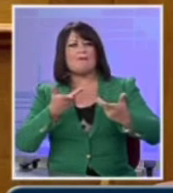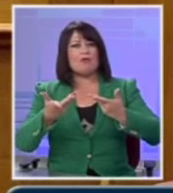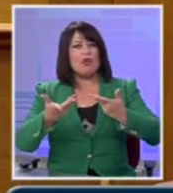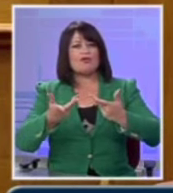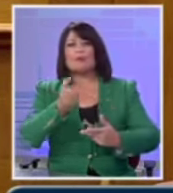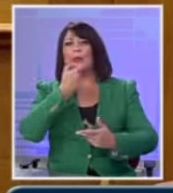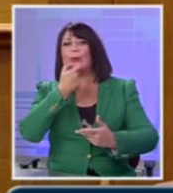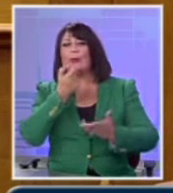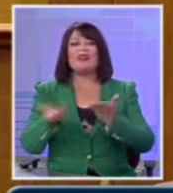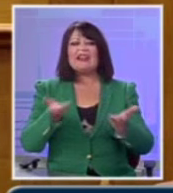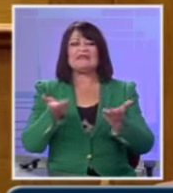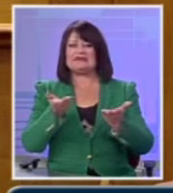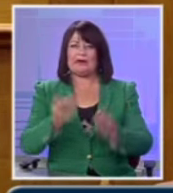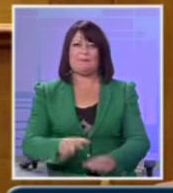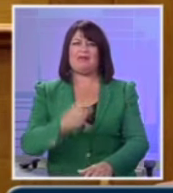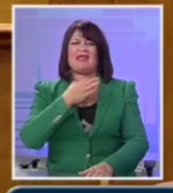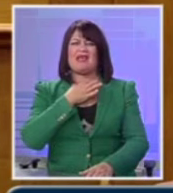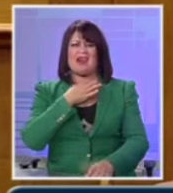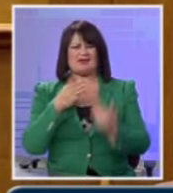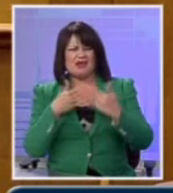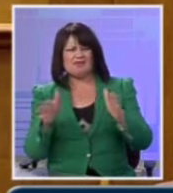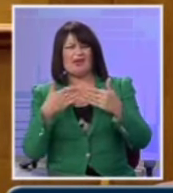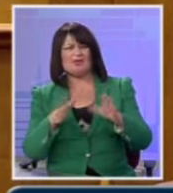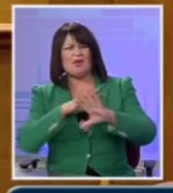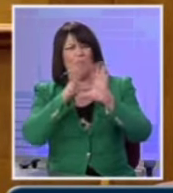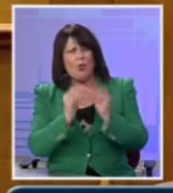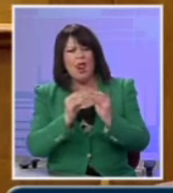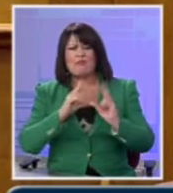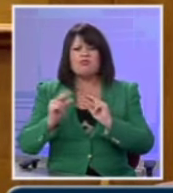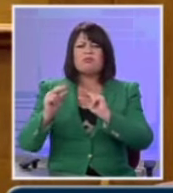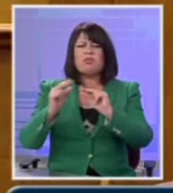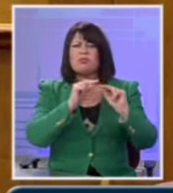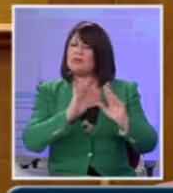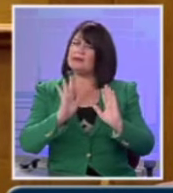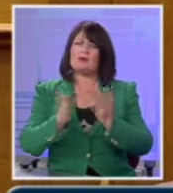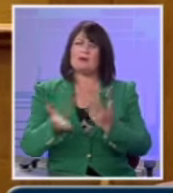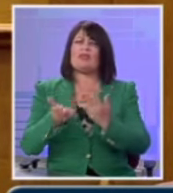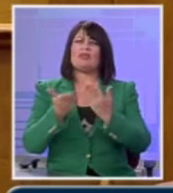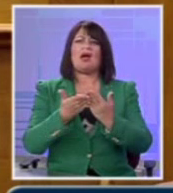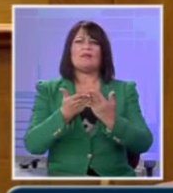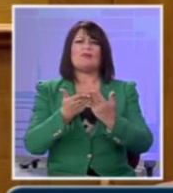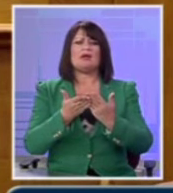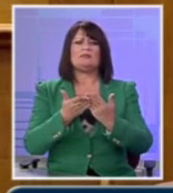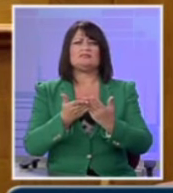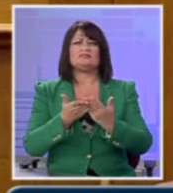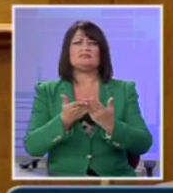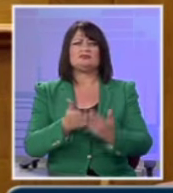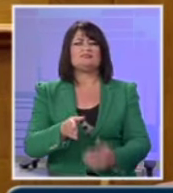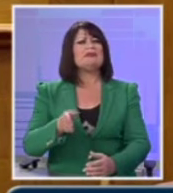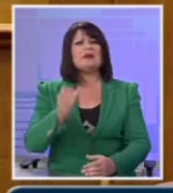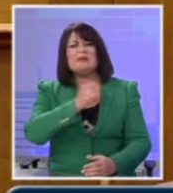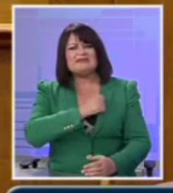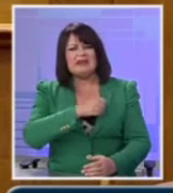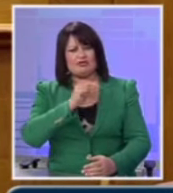διαιτησία. Δεν χρειάζεται να γίνονται όλα δημόσια όταν βοηθάμε πλευρές με διαφορετικές αντιλήψεις ή